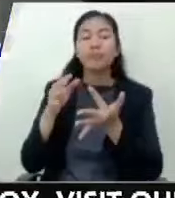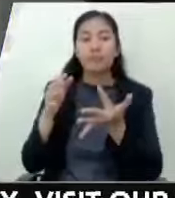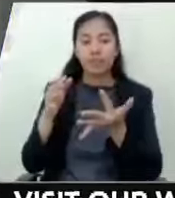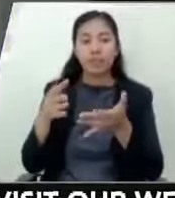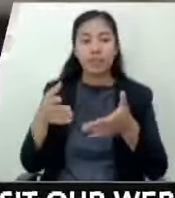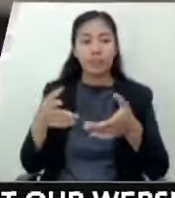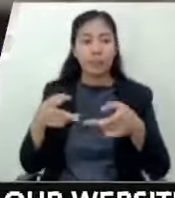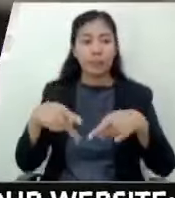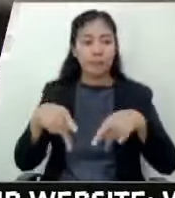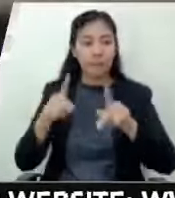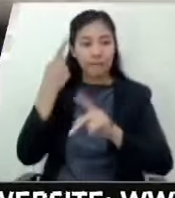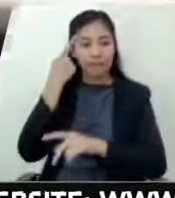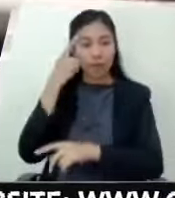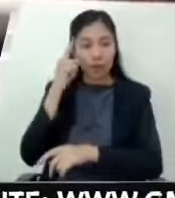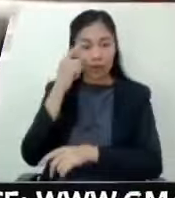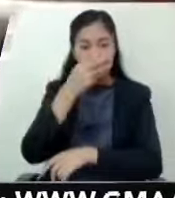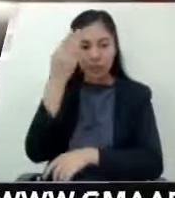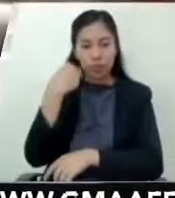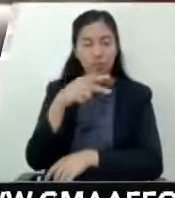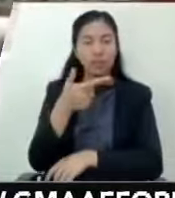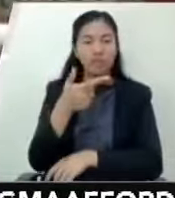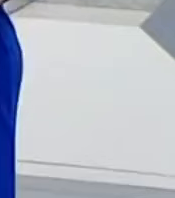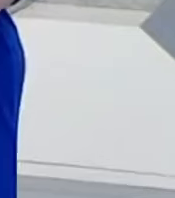hanggang March 31.